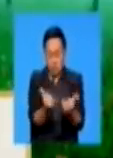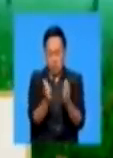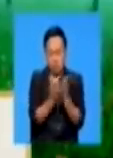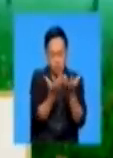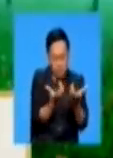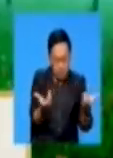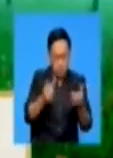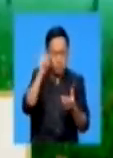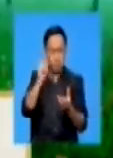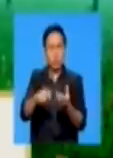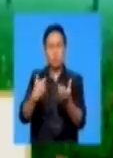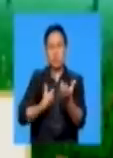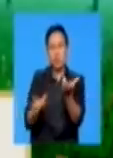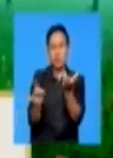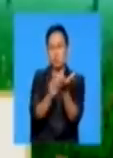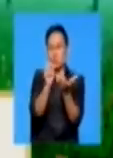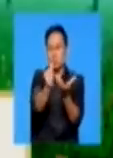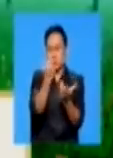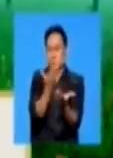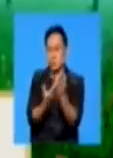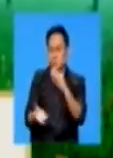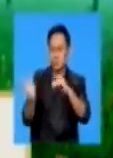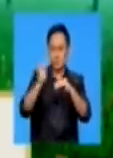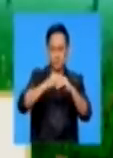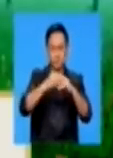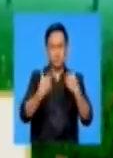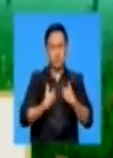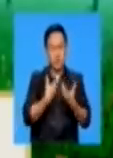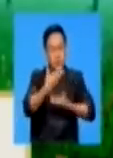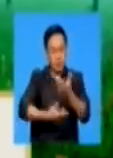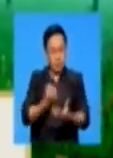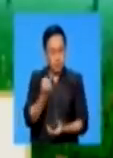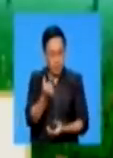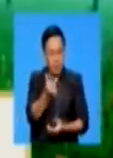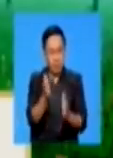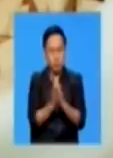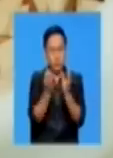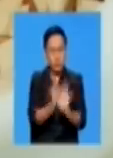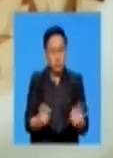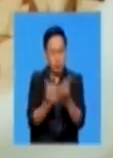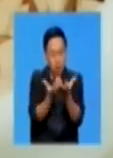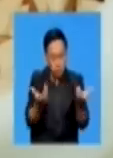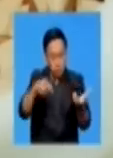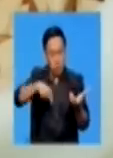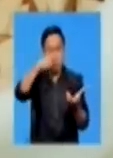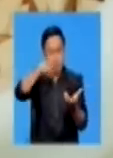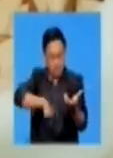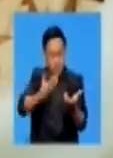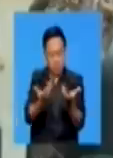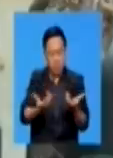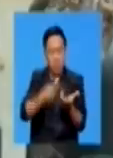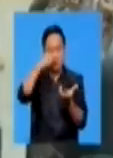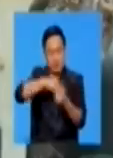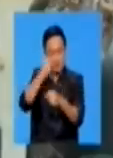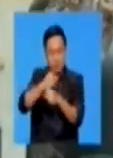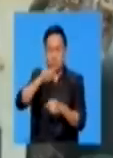ภาพส่งเสริมนวัตกรรมเพิ่มมูลค่าให้กับสินค้าแล้วก็เน้นการนำวัตถุดิบในแต่ละพื้นที่มาแปรรูปนะครับสร้างความเชื่อมโย